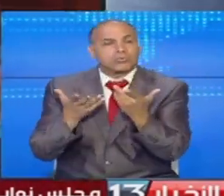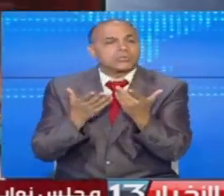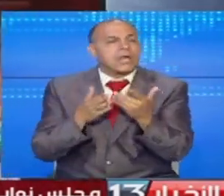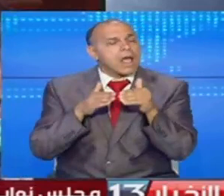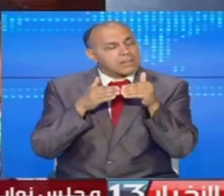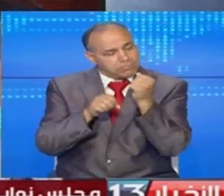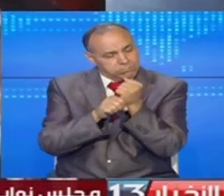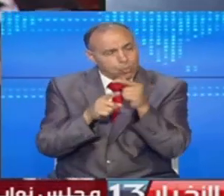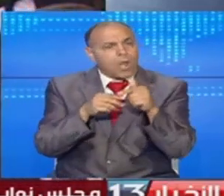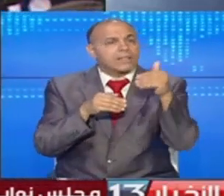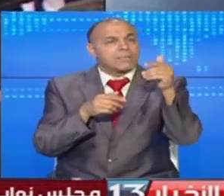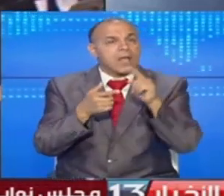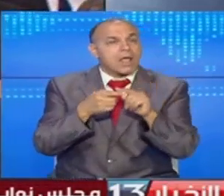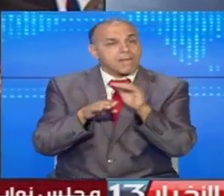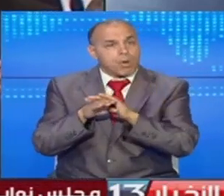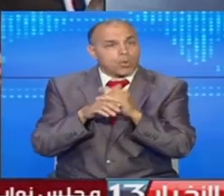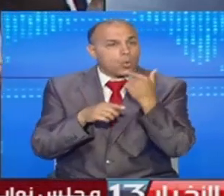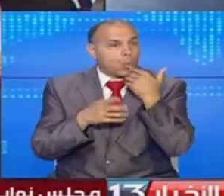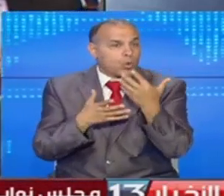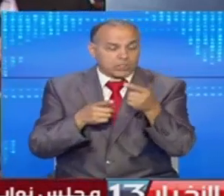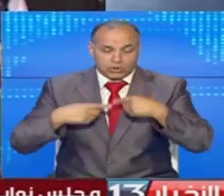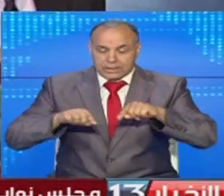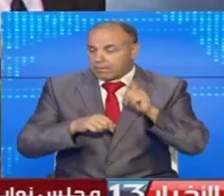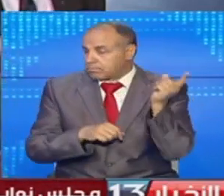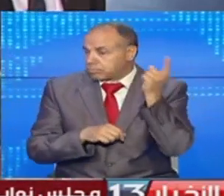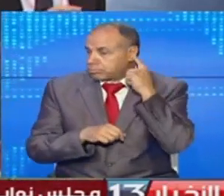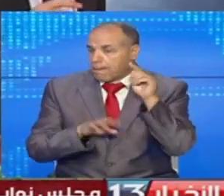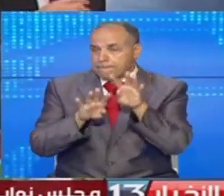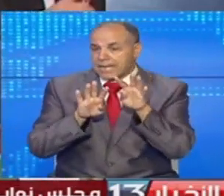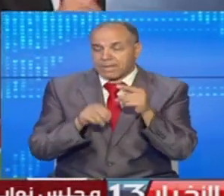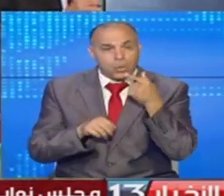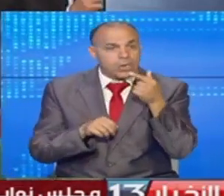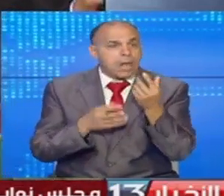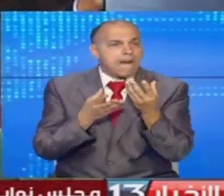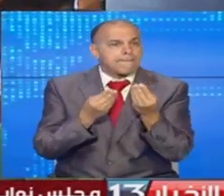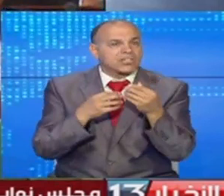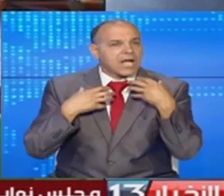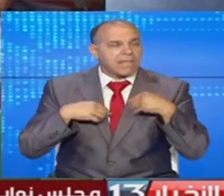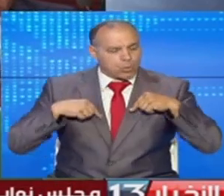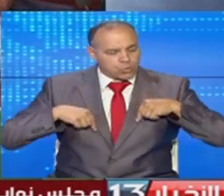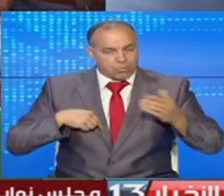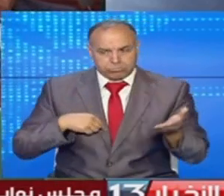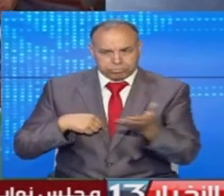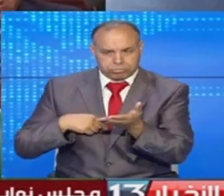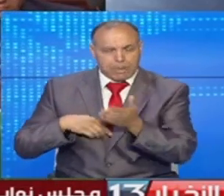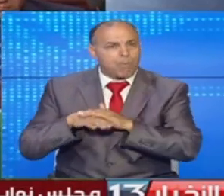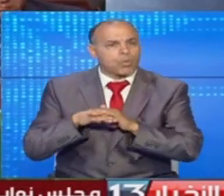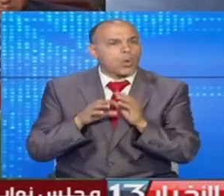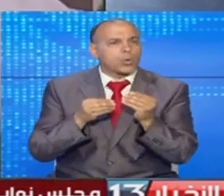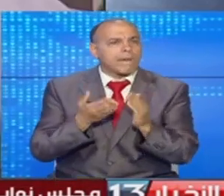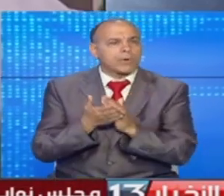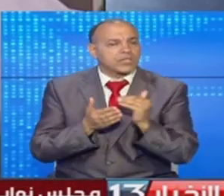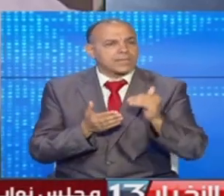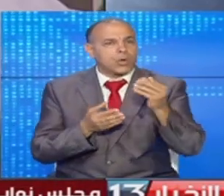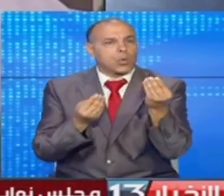التنمية والتشغيل. في هذا الإطار تتنزل جلسة الاستماع بالبرلمان إلى عدد من أعضاء الحكومة حول الأوضاع والمشاريع